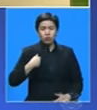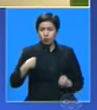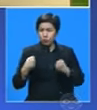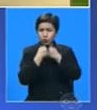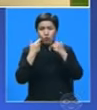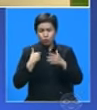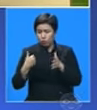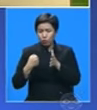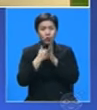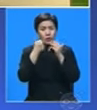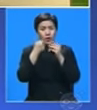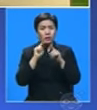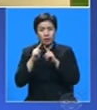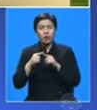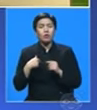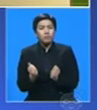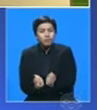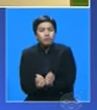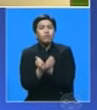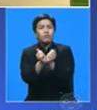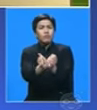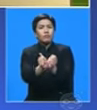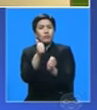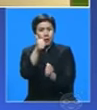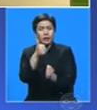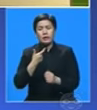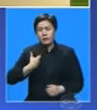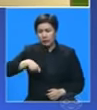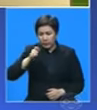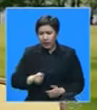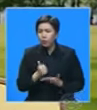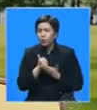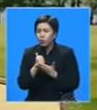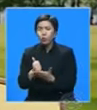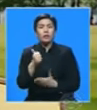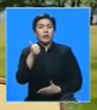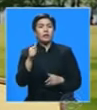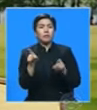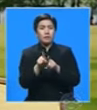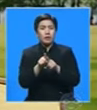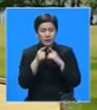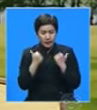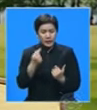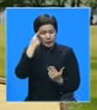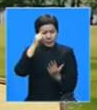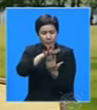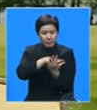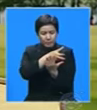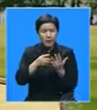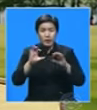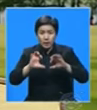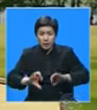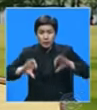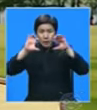ท่านต้องถูกดำเนินคดีแน่นอนนะครับมอบตัวนะครับเพื่อจะได้รับความกรุณาจากศาลบ้างนะครับในเรื่องนโยบายรัฐบาลหลักการสำคัญก็คือเราได้ใ